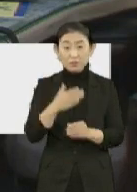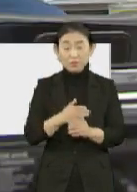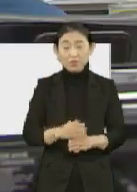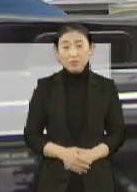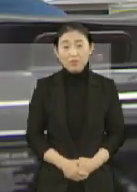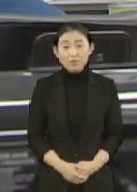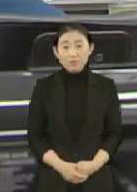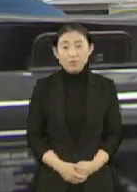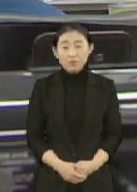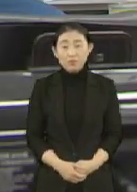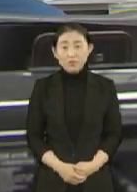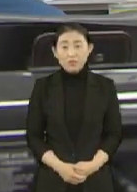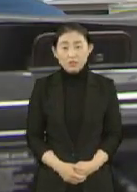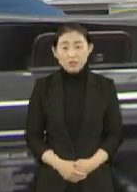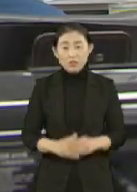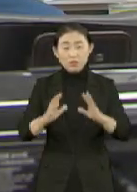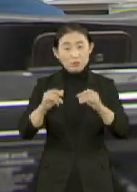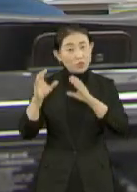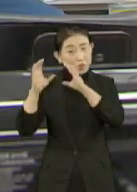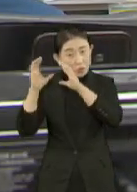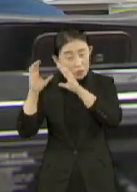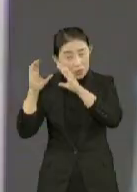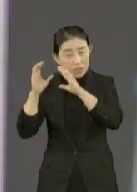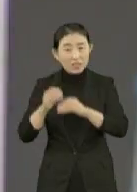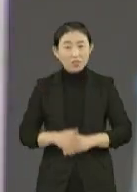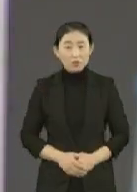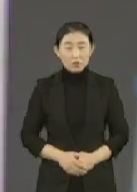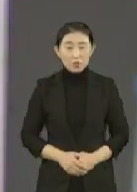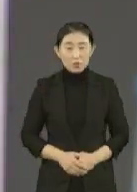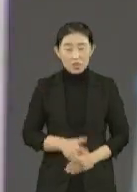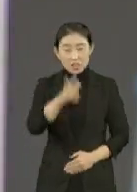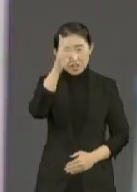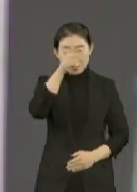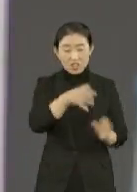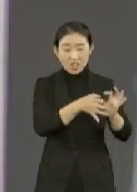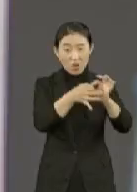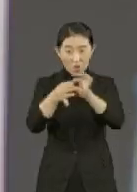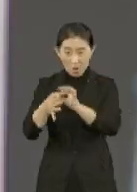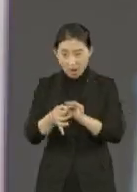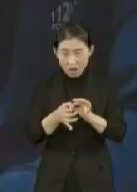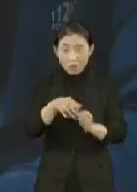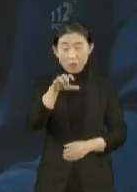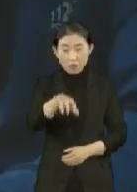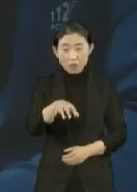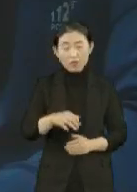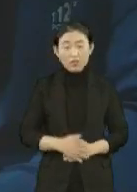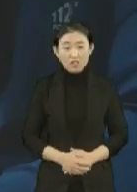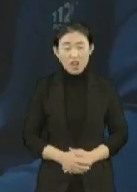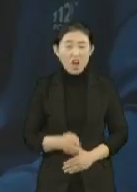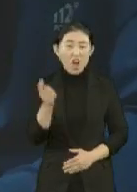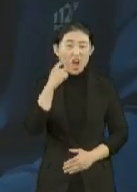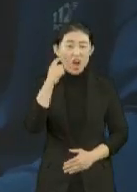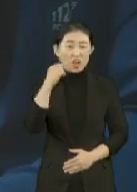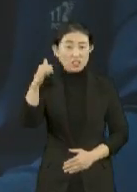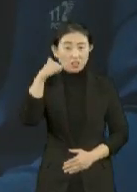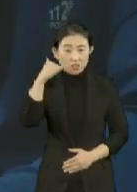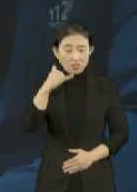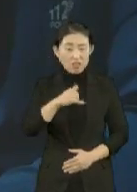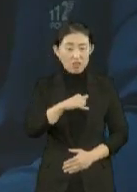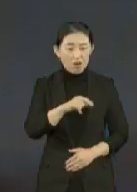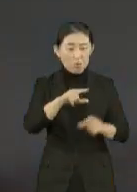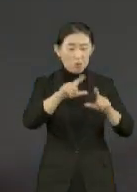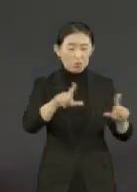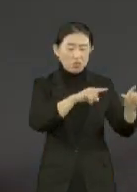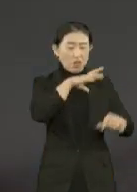있습니다. 국민의 소리를 듣는 귀이자 관내 경찰들을 연결하는 머리인 셈인데 허위 신고와 민원 신고는